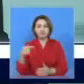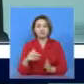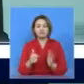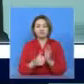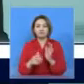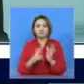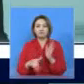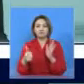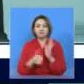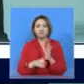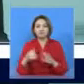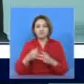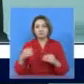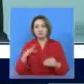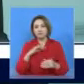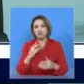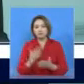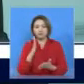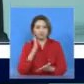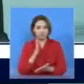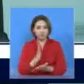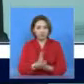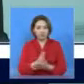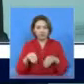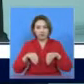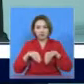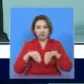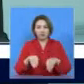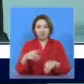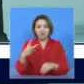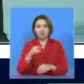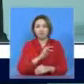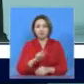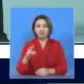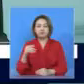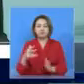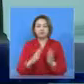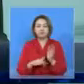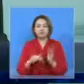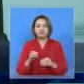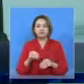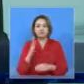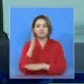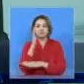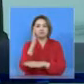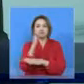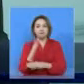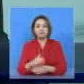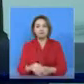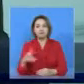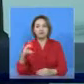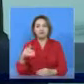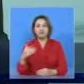гектаров земель лесного фонда будет высажено 2 миллиона 59 тысяч саженцев. На